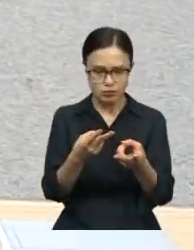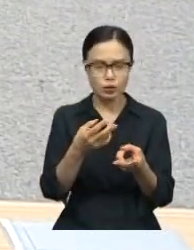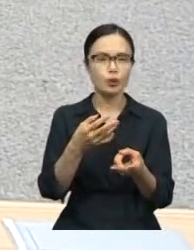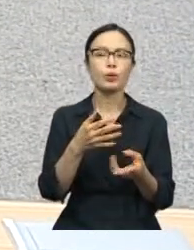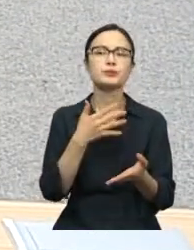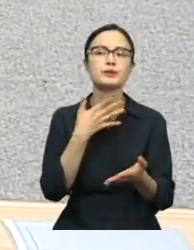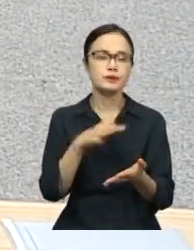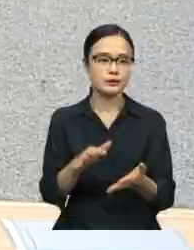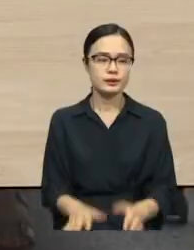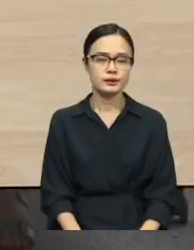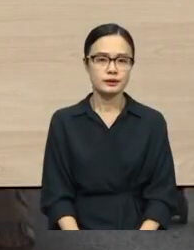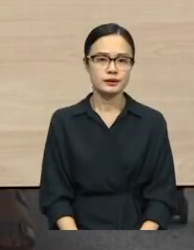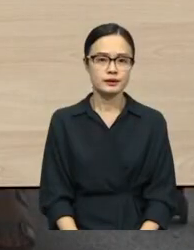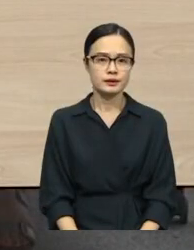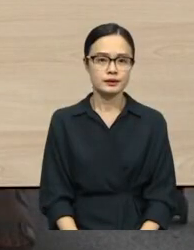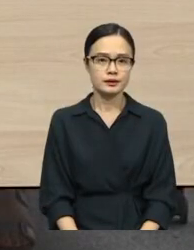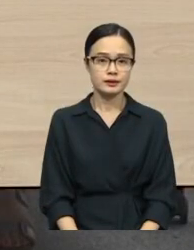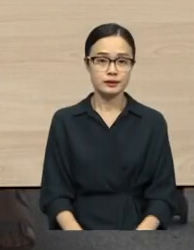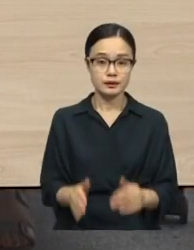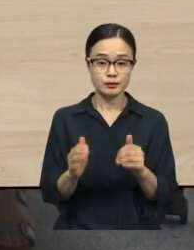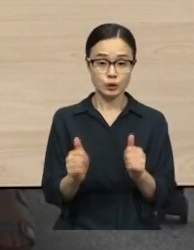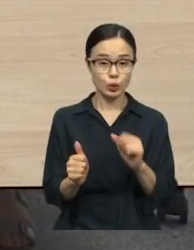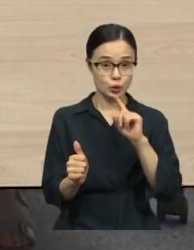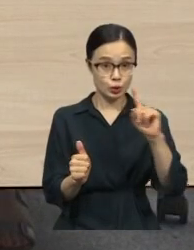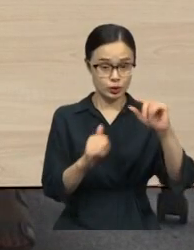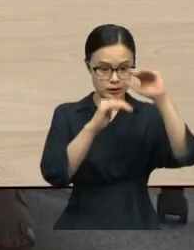연대 측이 제출한 고소장을 검토해